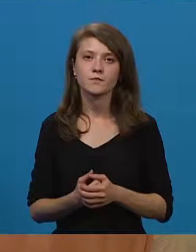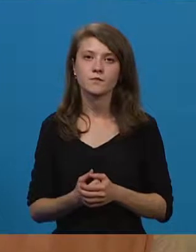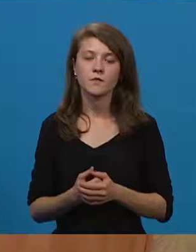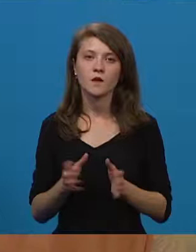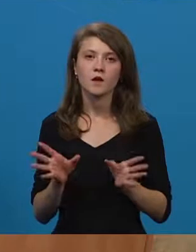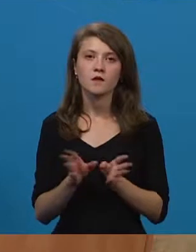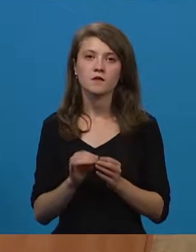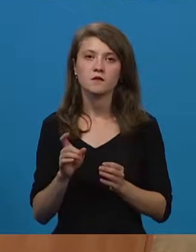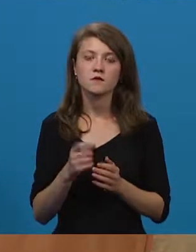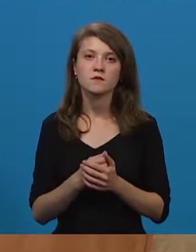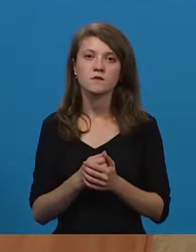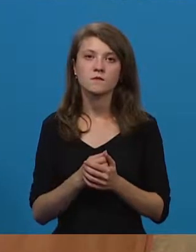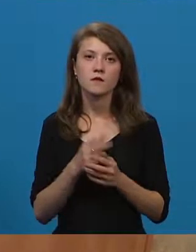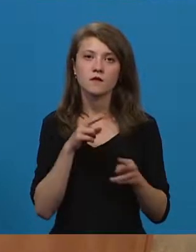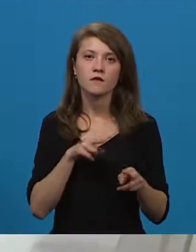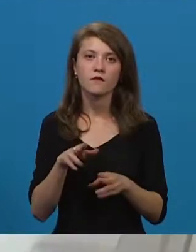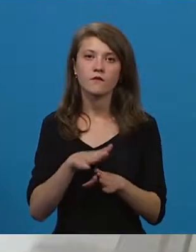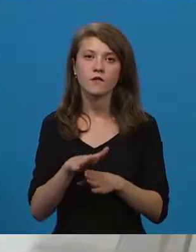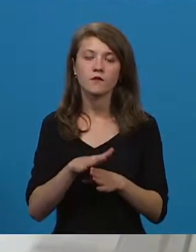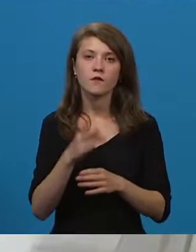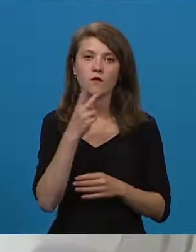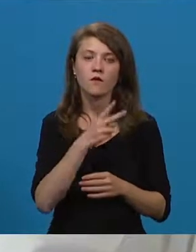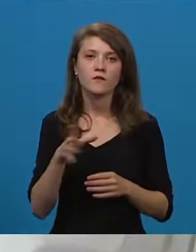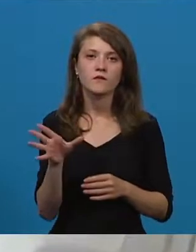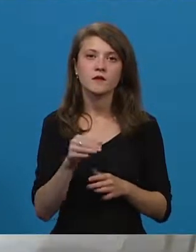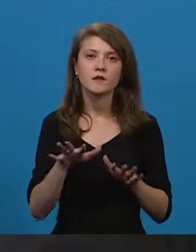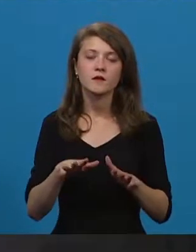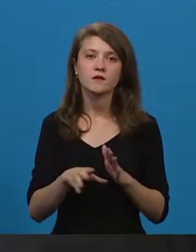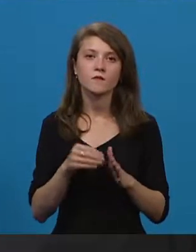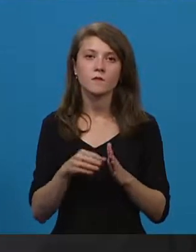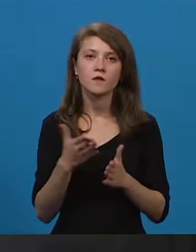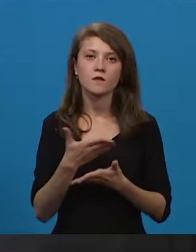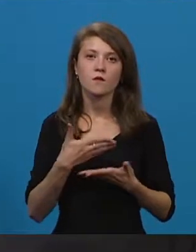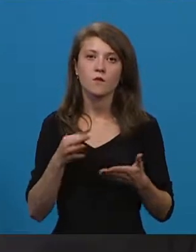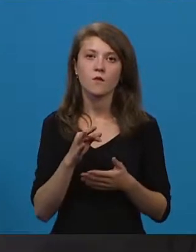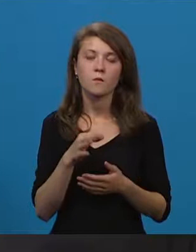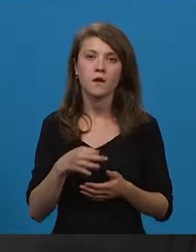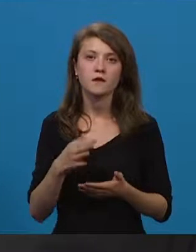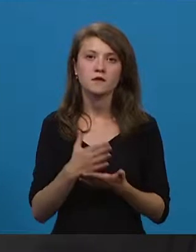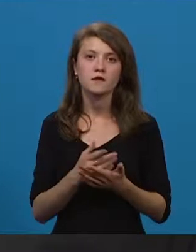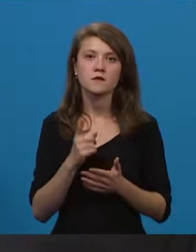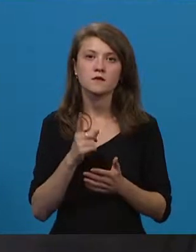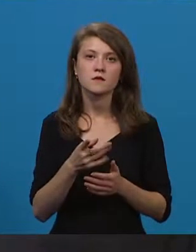Разом з Держенергонаглядом виконано огляд цих виборчих дільниць, а в нас їх в області налічується